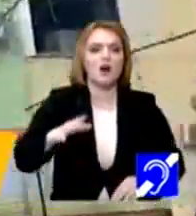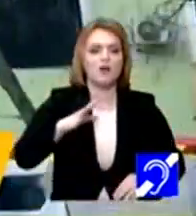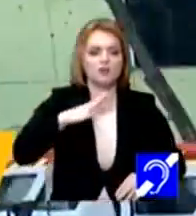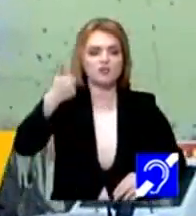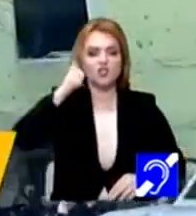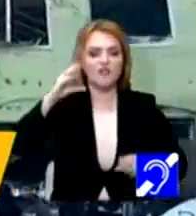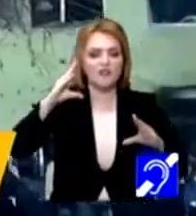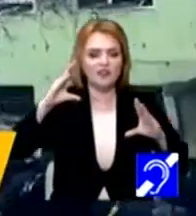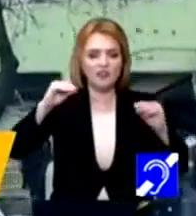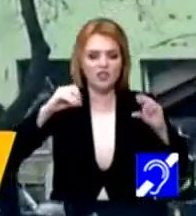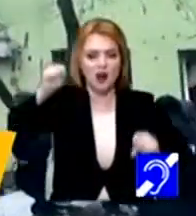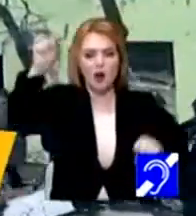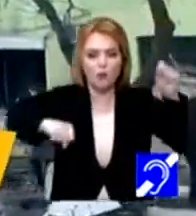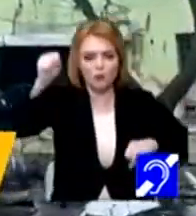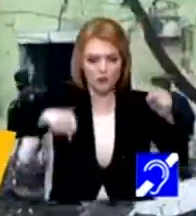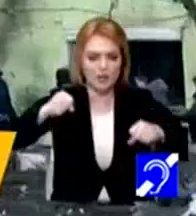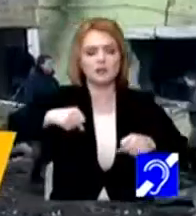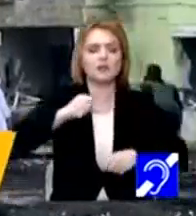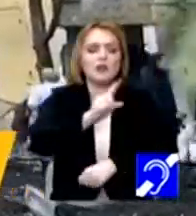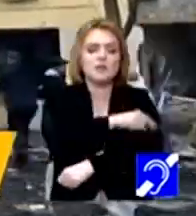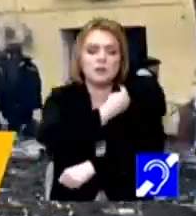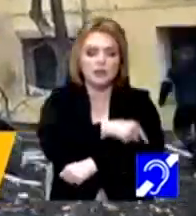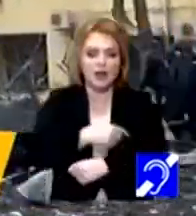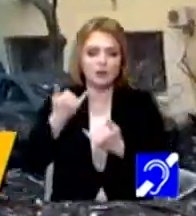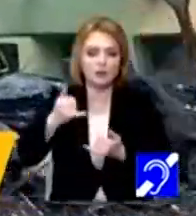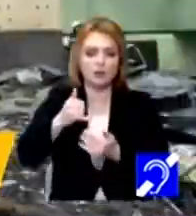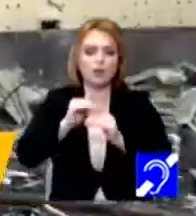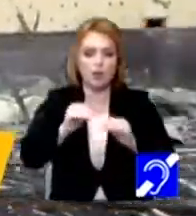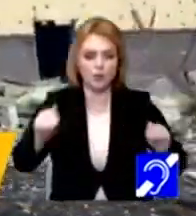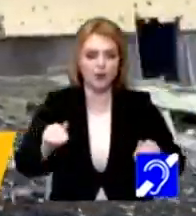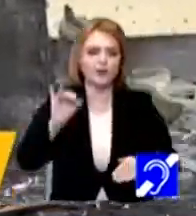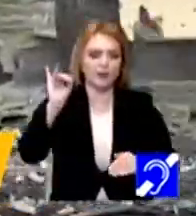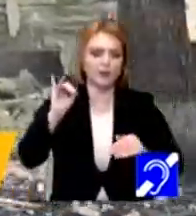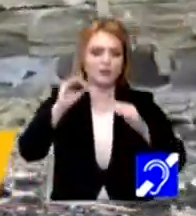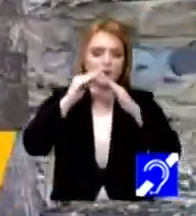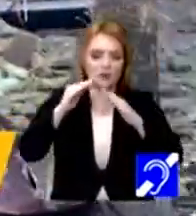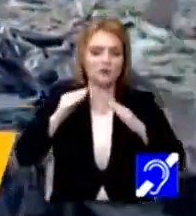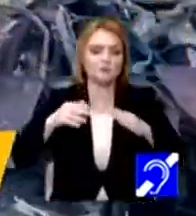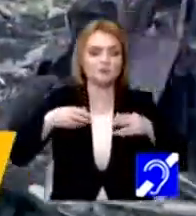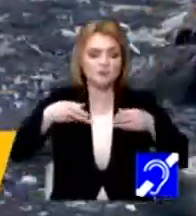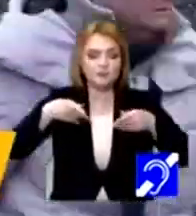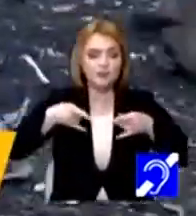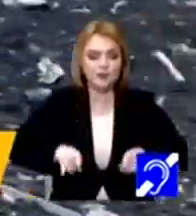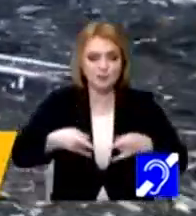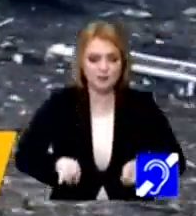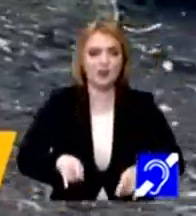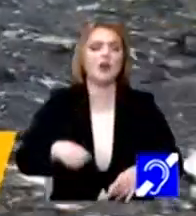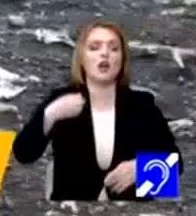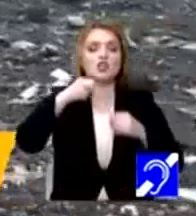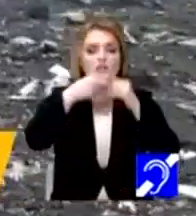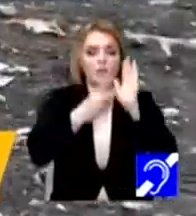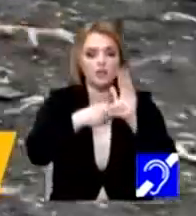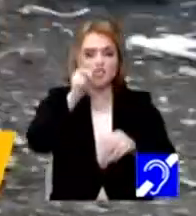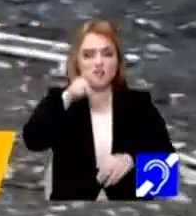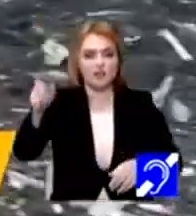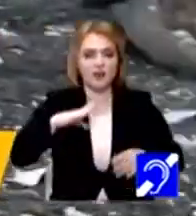de aseară a maternității și a spitalului din orașul Mariupol, de către soldații ruși, 17 oameni au fost răniți. Deocamdată nu